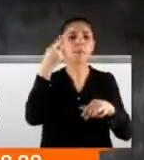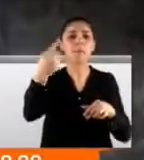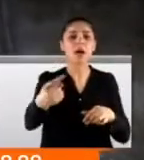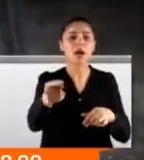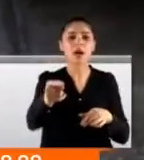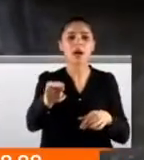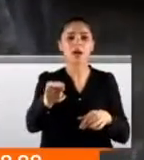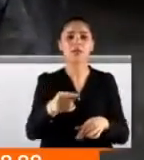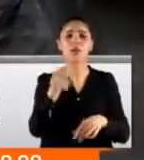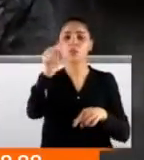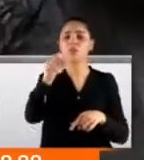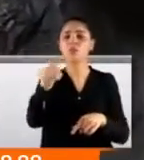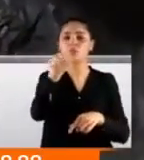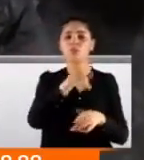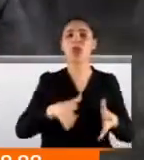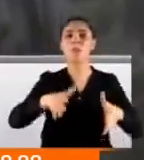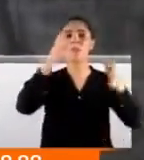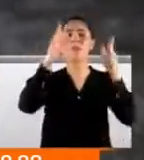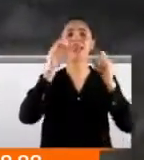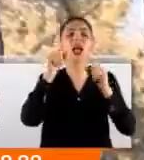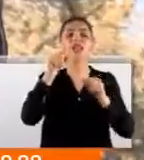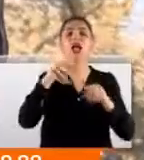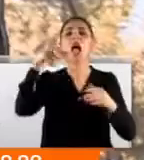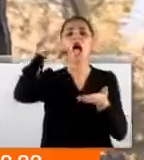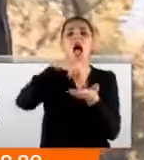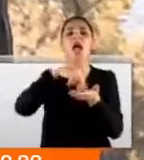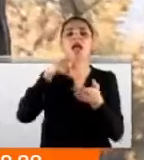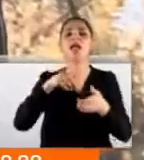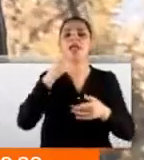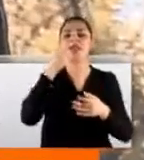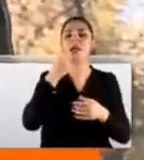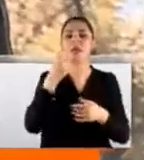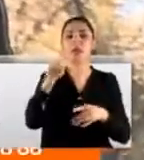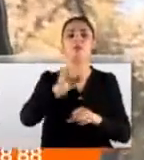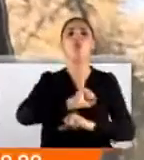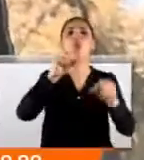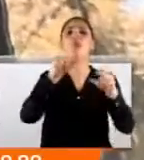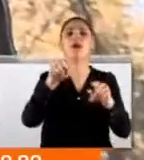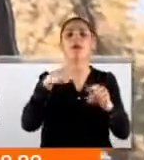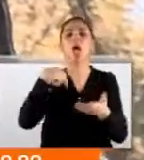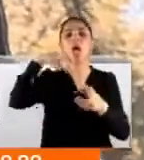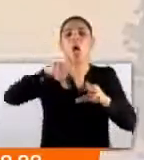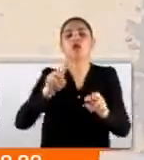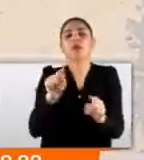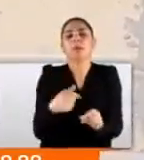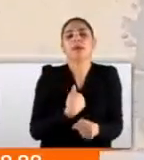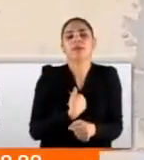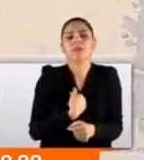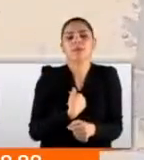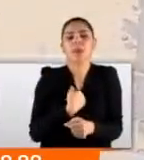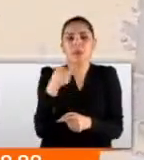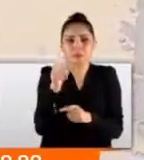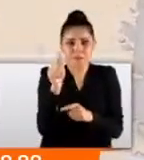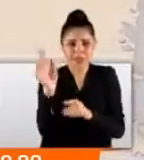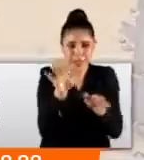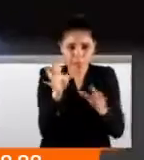demirler kopuyor, kopuyor. Bunlar binayı ayakta tutan demirler. Saati kurulmuş bir bomba üzerinde oturmuş gibiyiz. En ufak bir